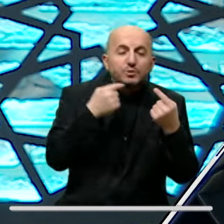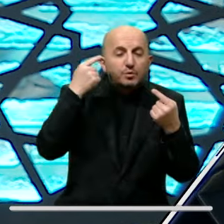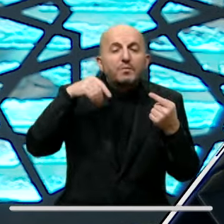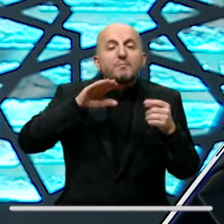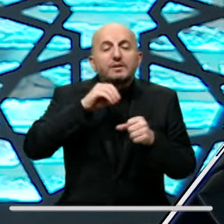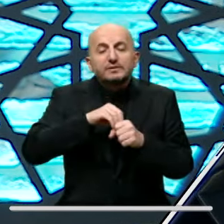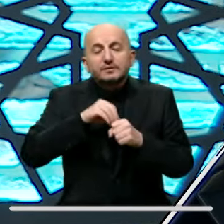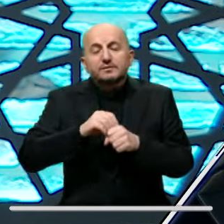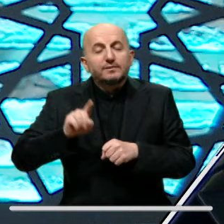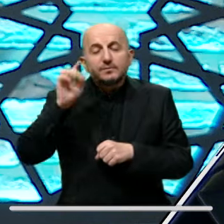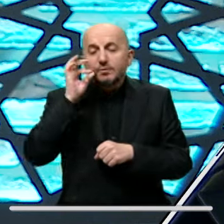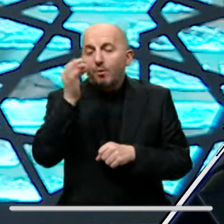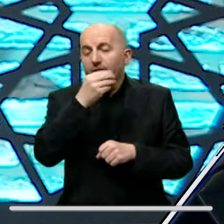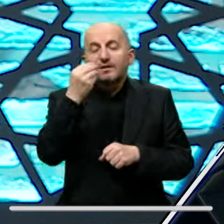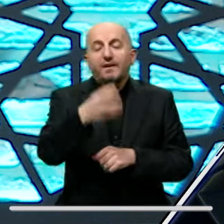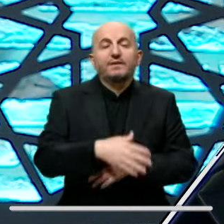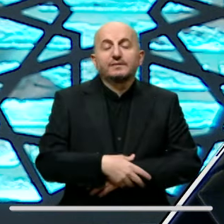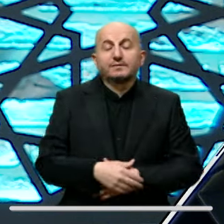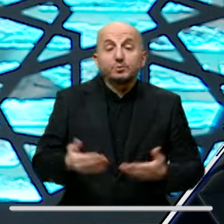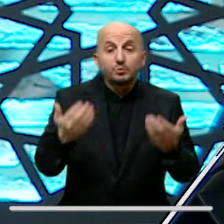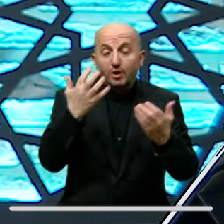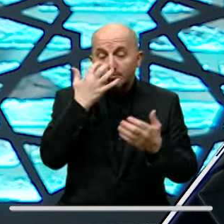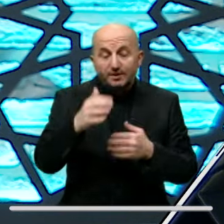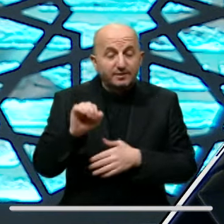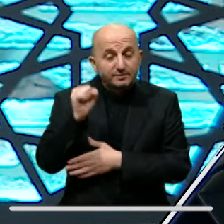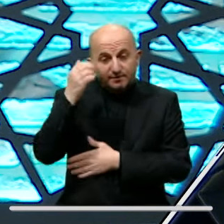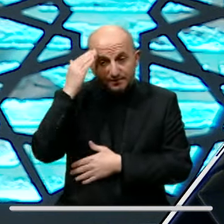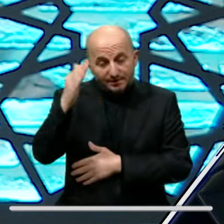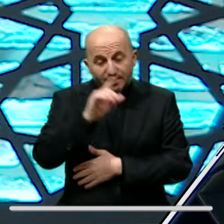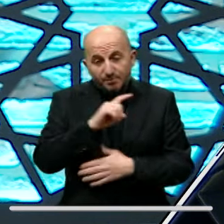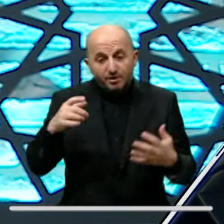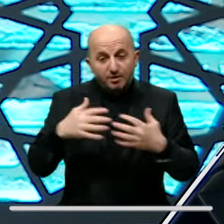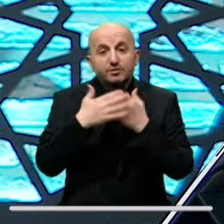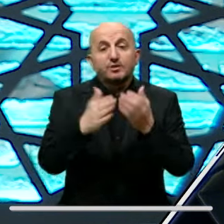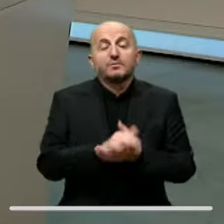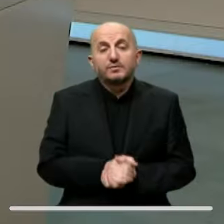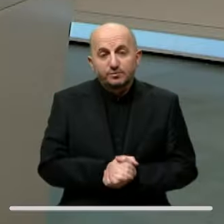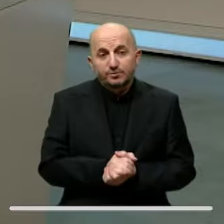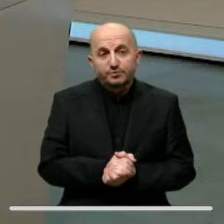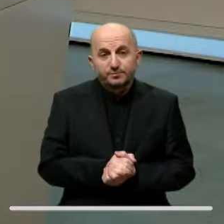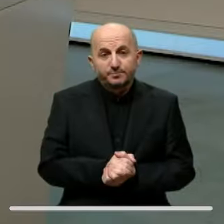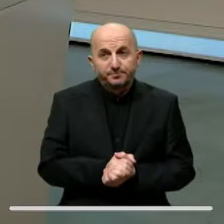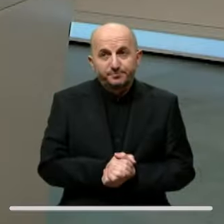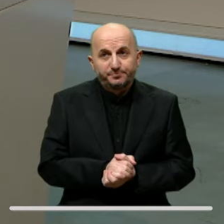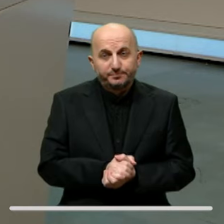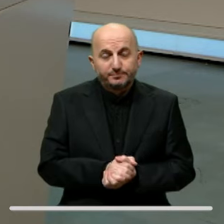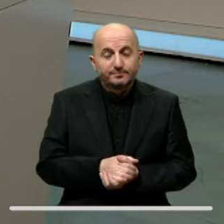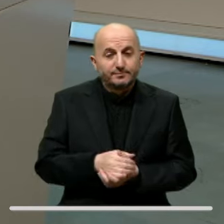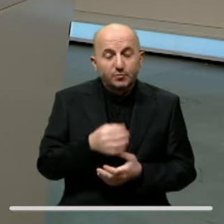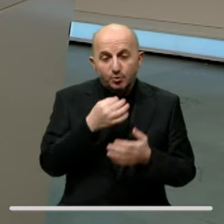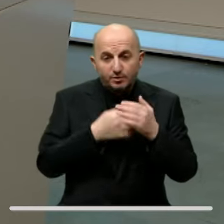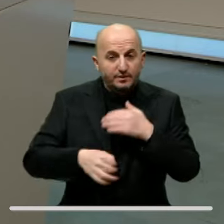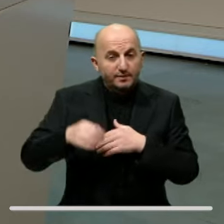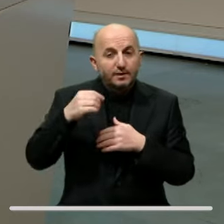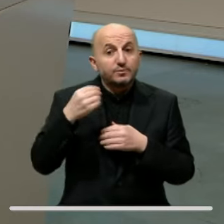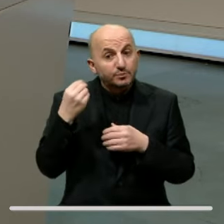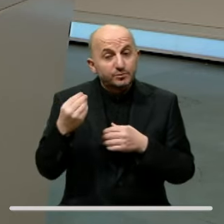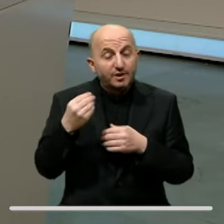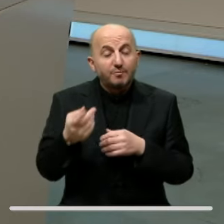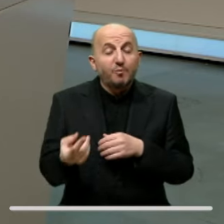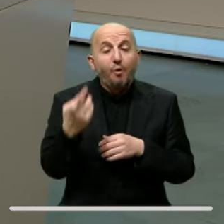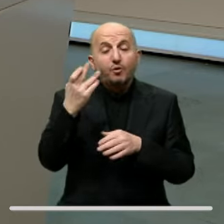Rabbimiz kolaylıklar versin. Dua bekleriz. Sivas'a selam ediyoruz. Hayırlı akşamlarınız olsun. Yani niyet hayır. Boş